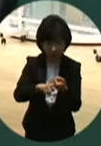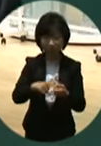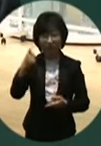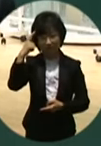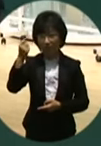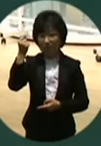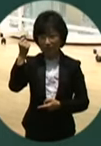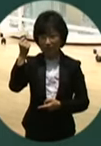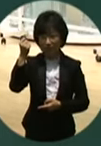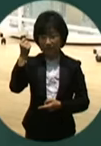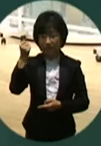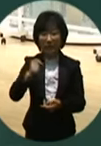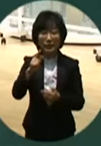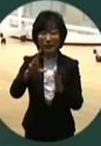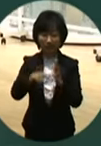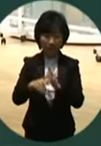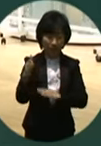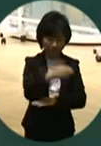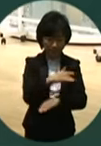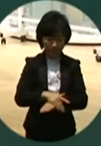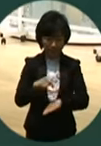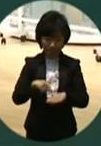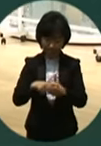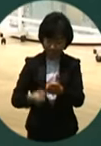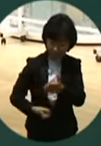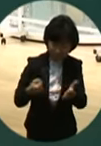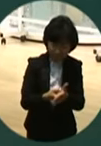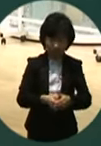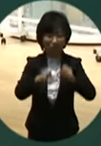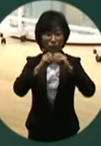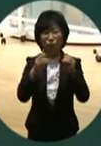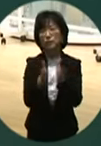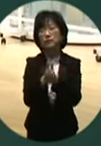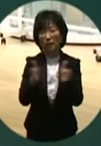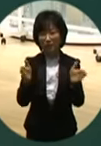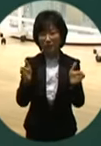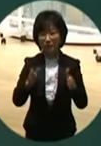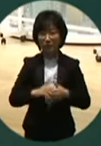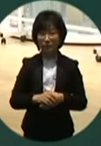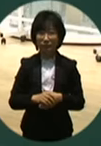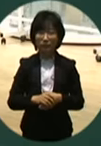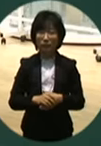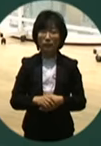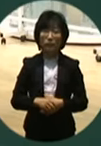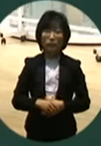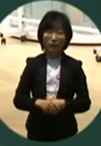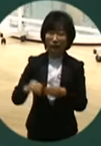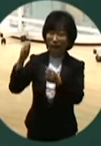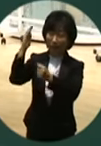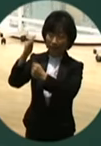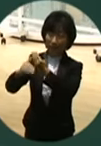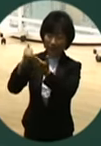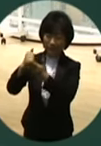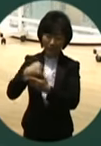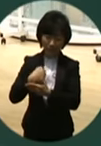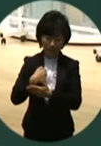예, 그때부터 제가 전도를 시작한 겁니다. From then, I began evangelism. 하나님이 그때부터 지금까지 많은 은혜를 주셨어요. And from then until now, God gave me so